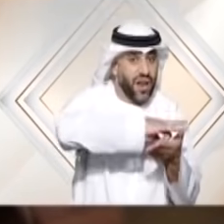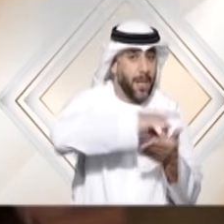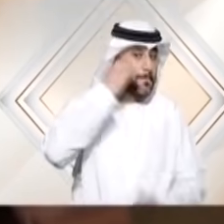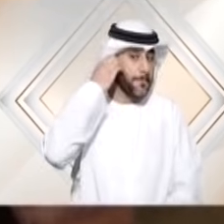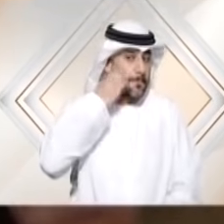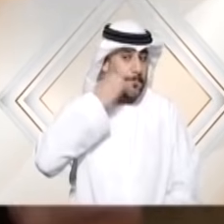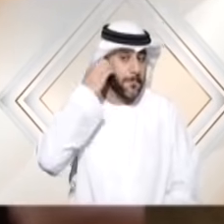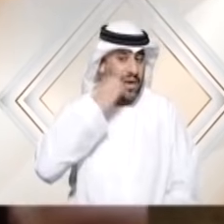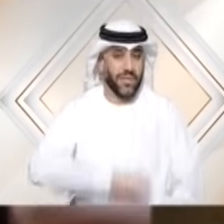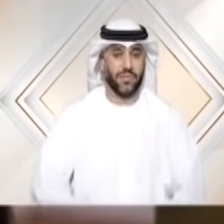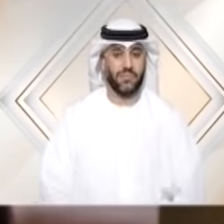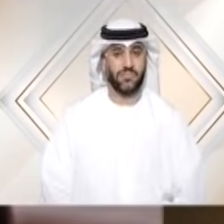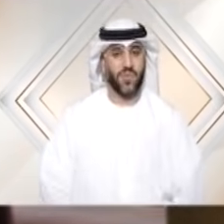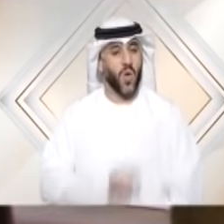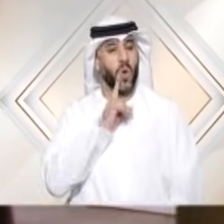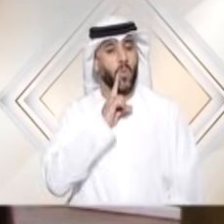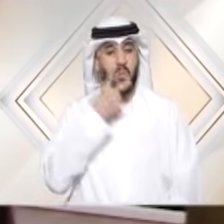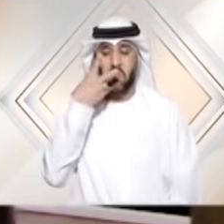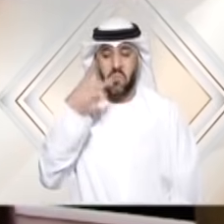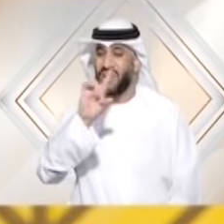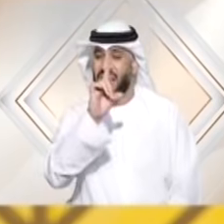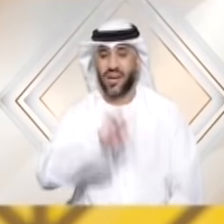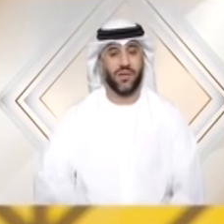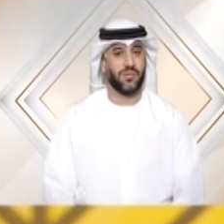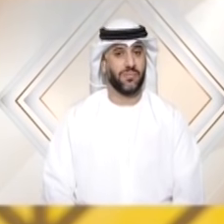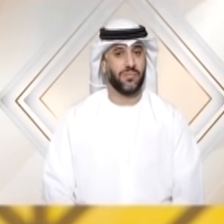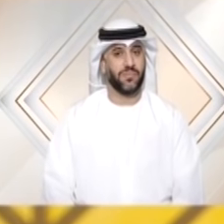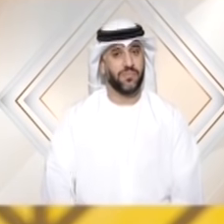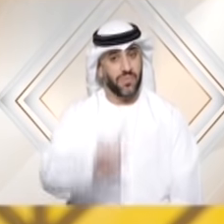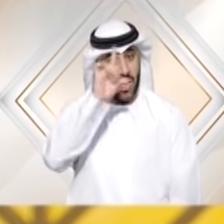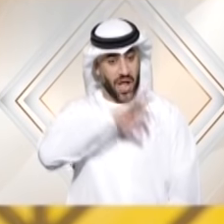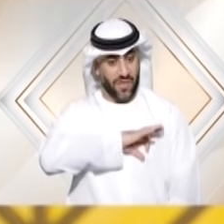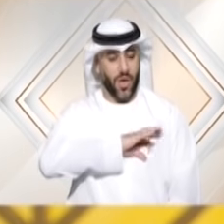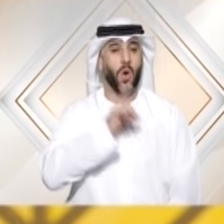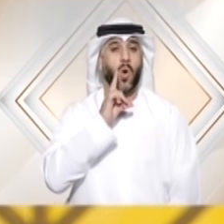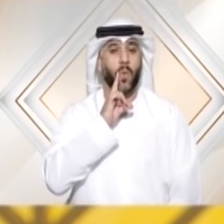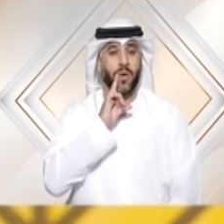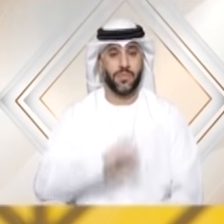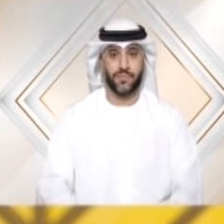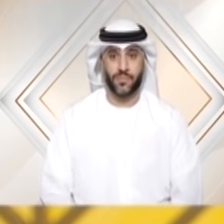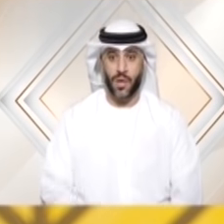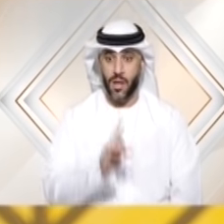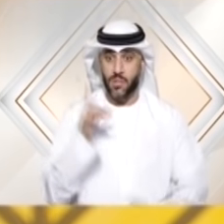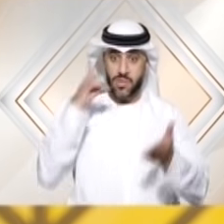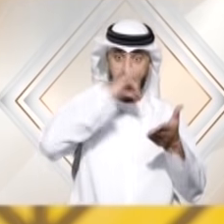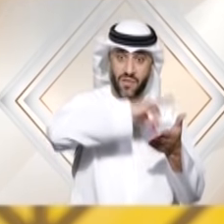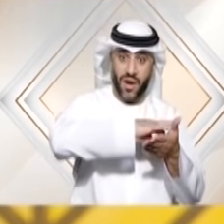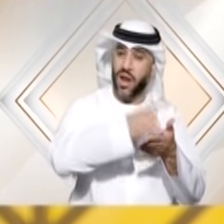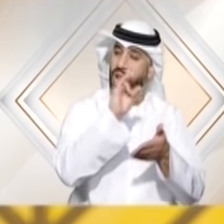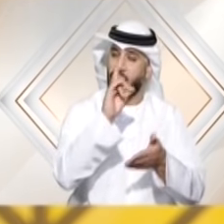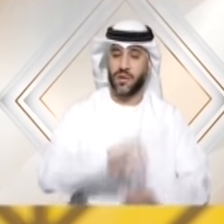الكويت. وأمي رفضت، أمي جدا متدينة. الله يسهل عليها. المهم قالت لي لا. أبوي